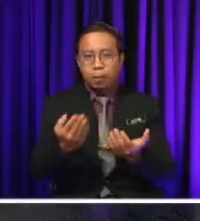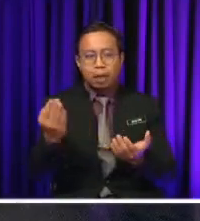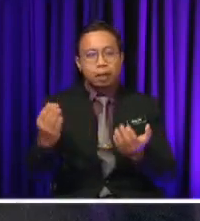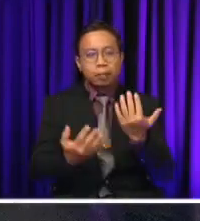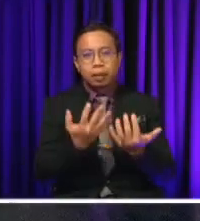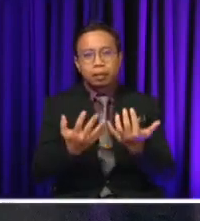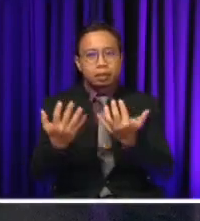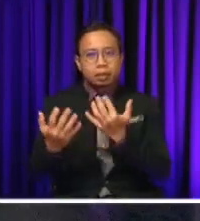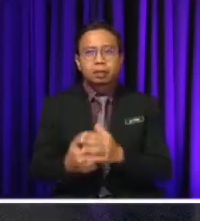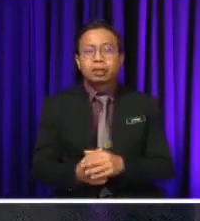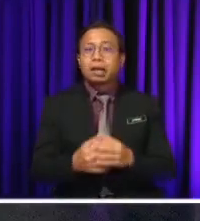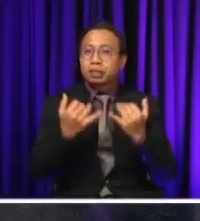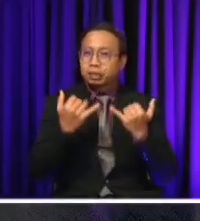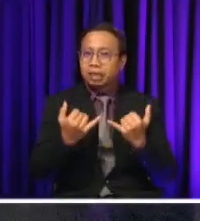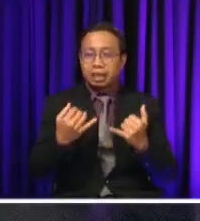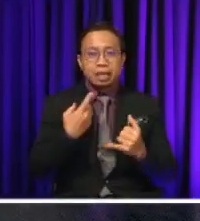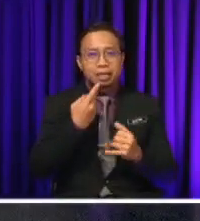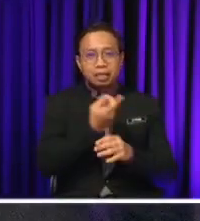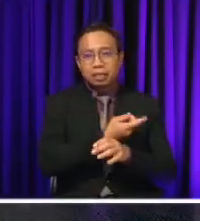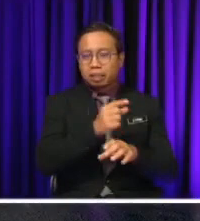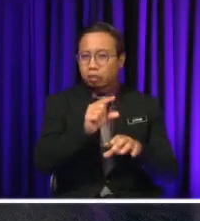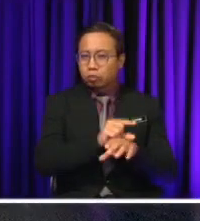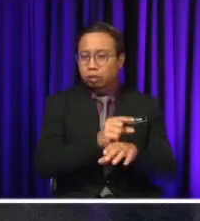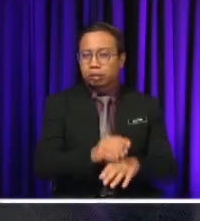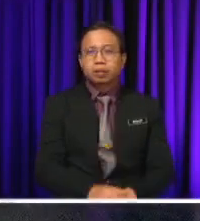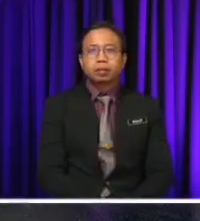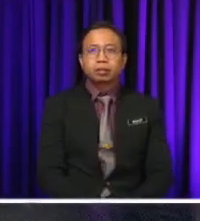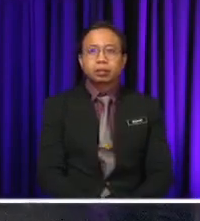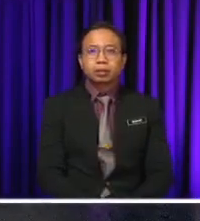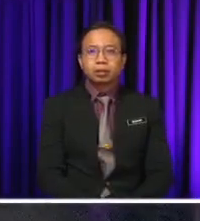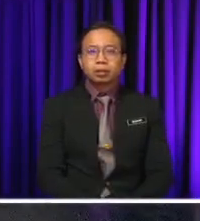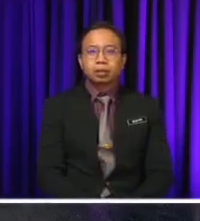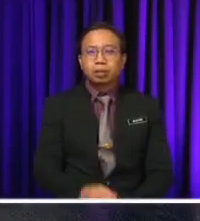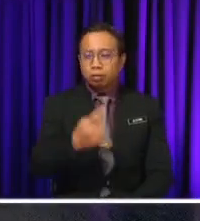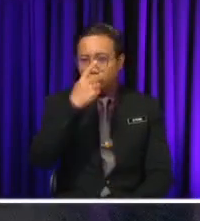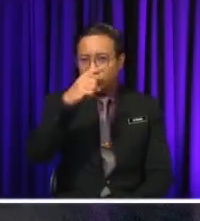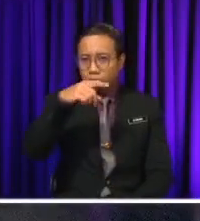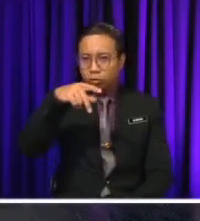kuasa sekarang ini kita gunakan sebagai Prabowo